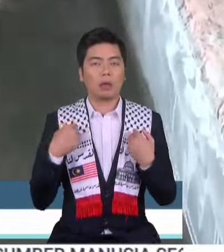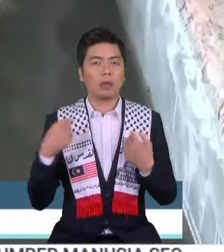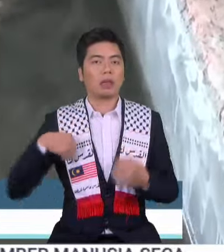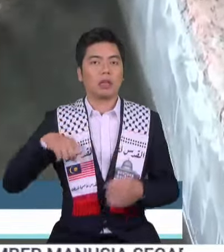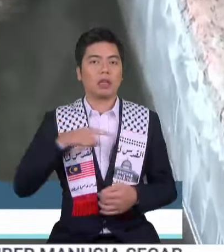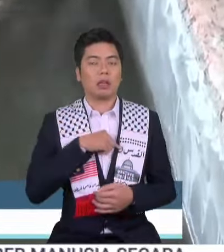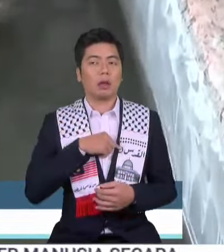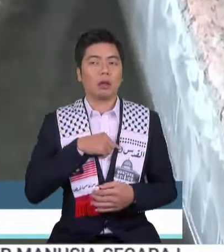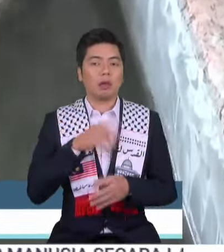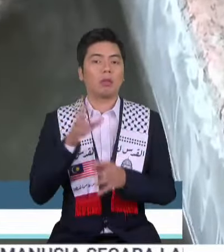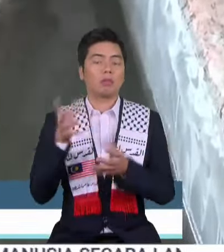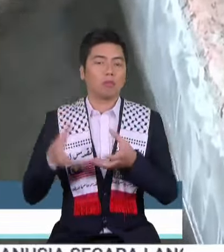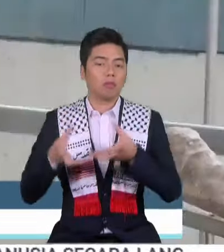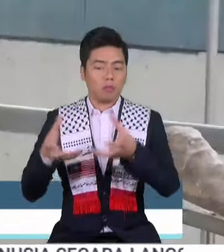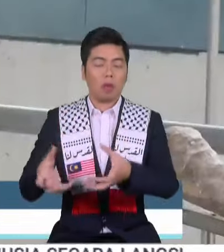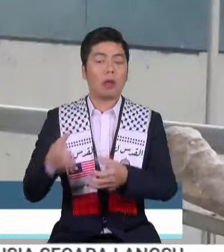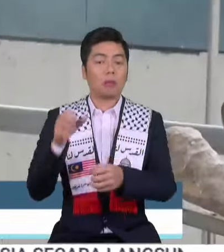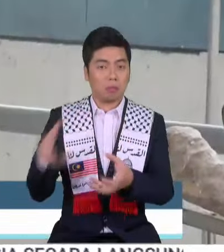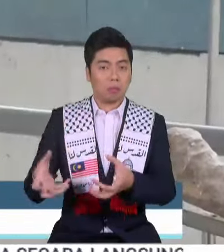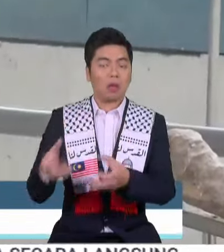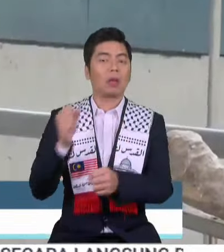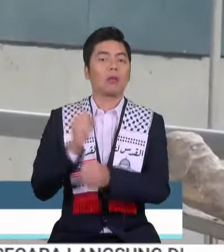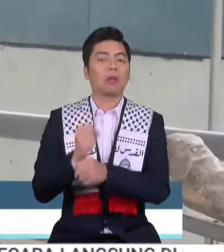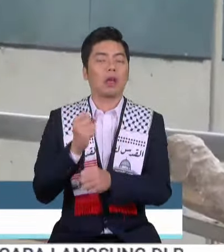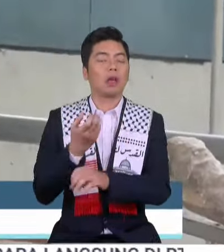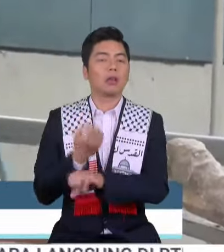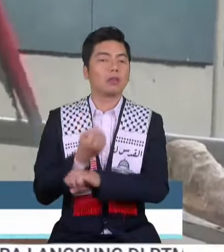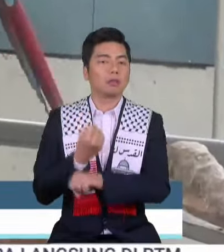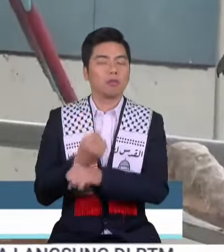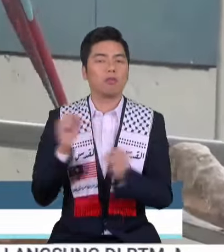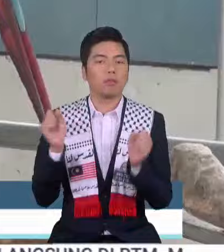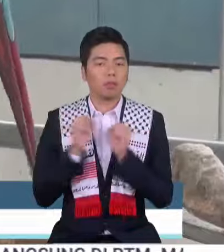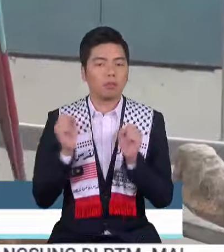dia ada juga. Dan selebihnya kita ada bagi